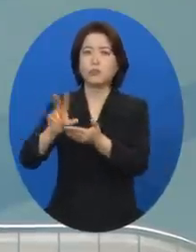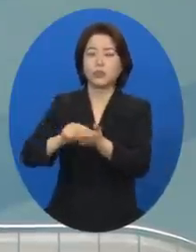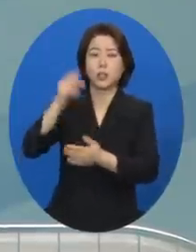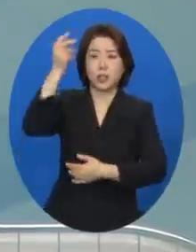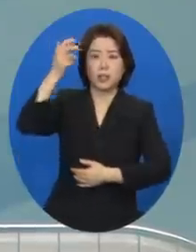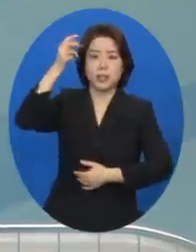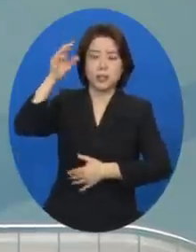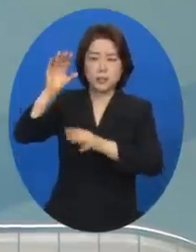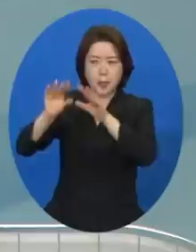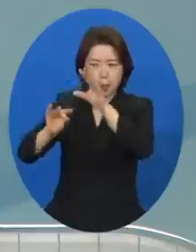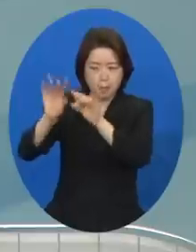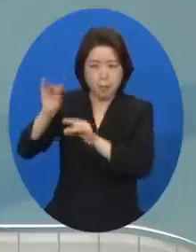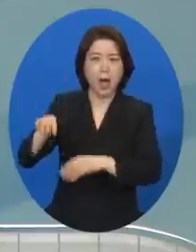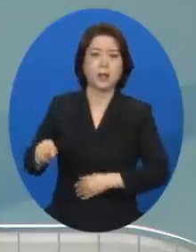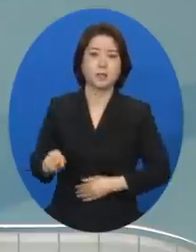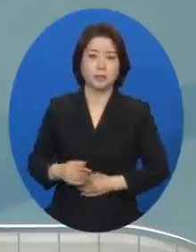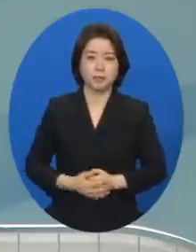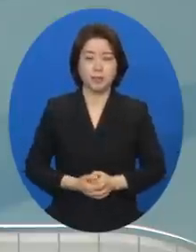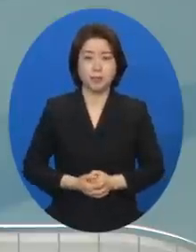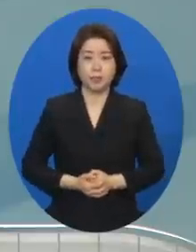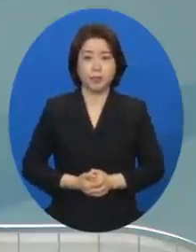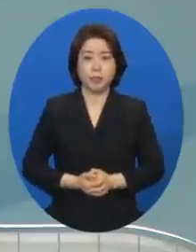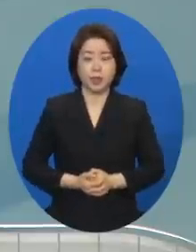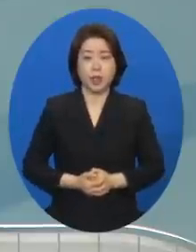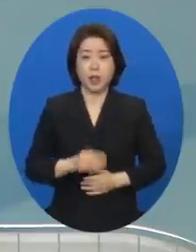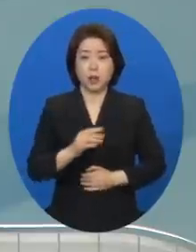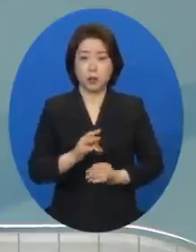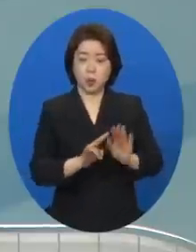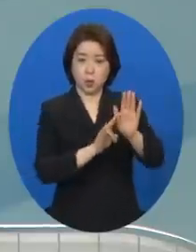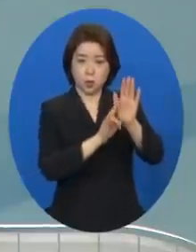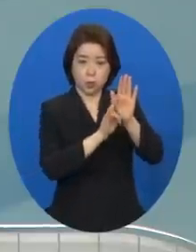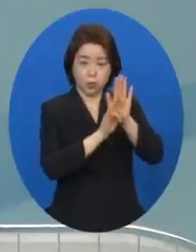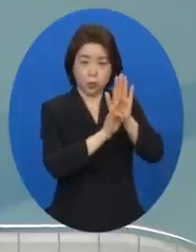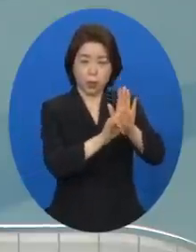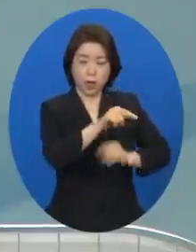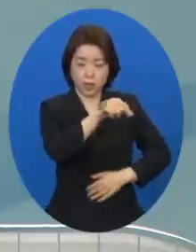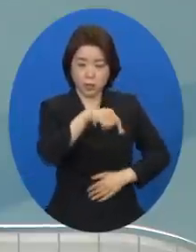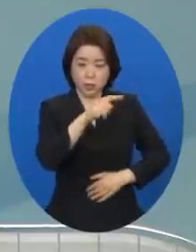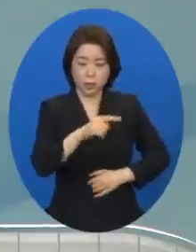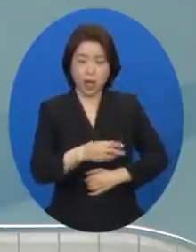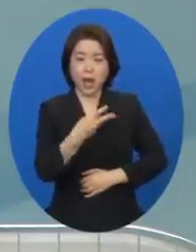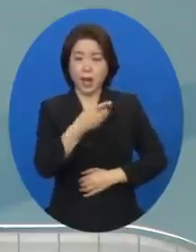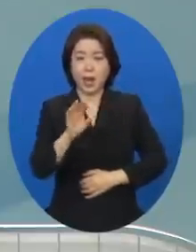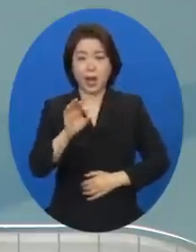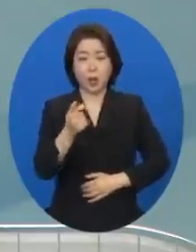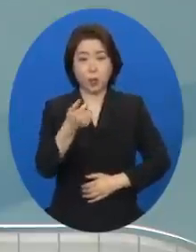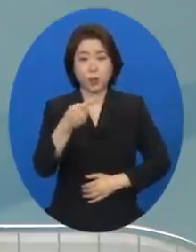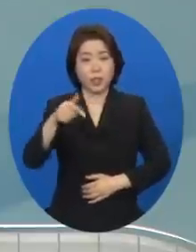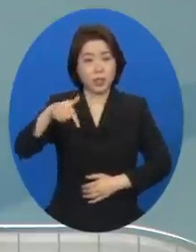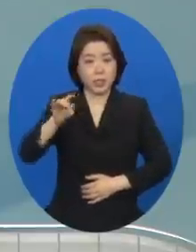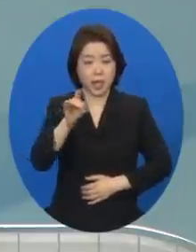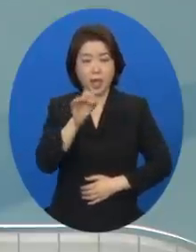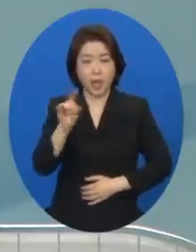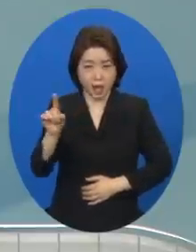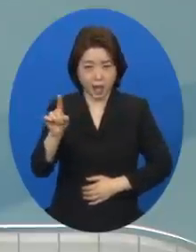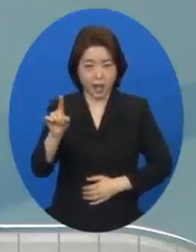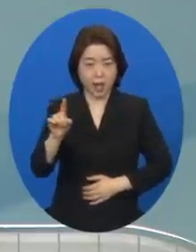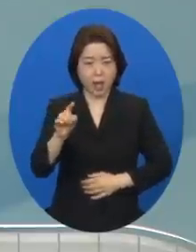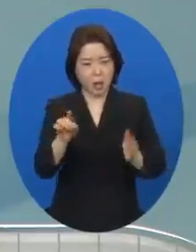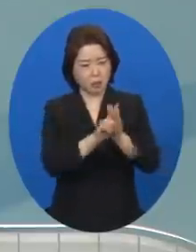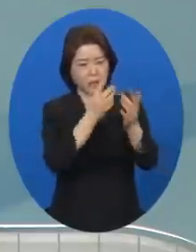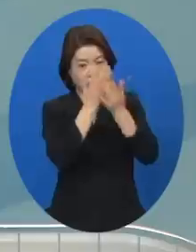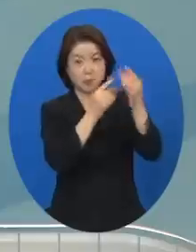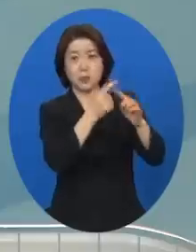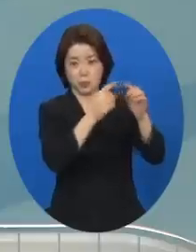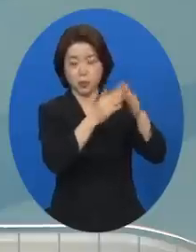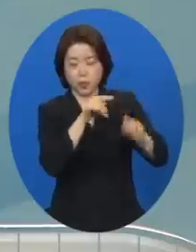예수님께서 아 요한 계시록에 라오디게아 교회를 향하여 아 그 교회가 굉장히 부자 교회 없는데